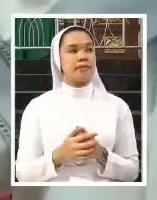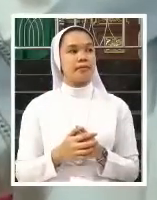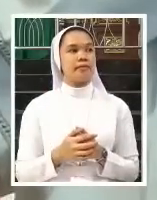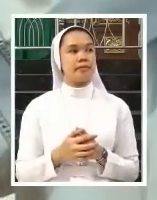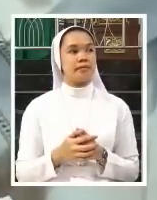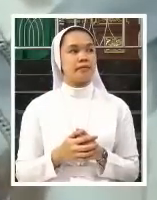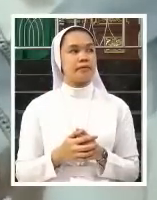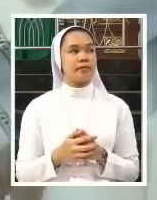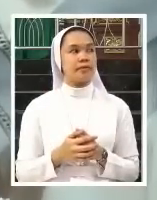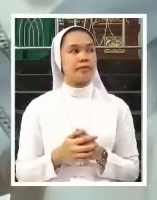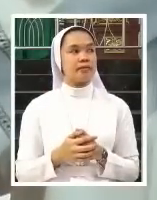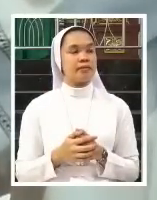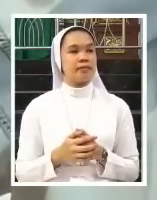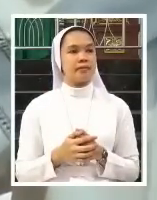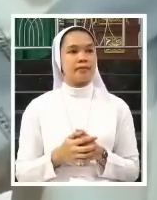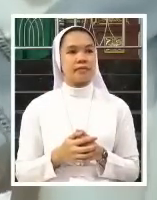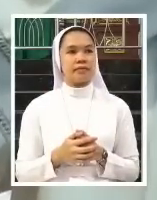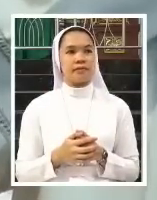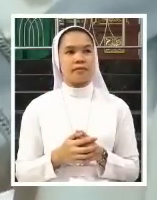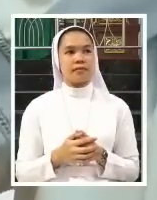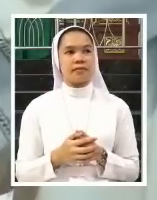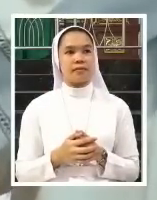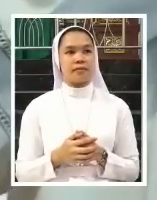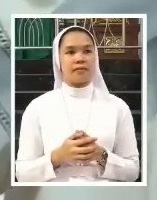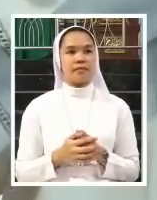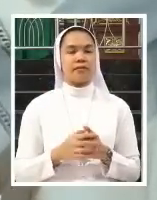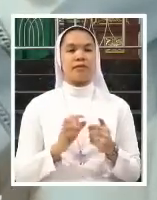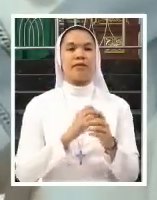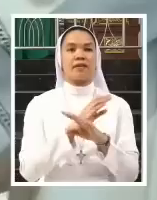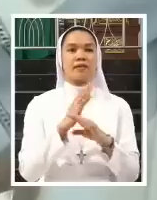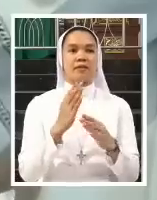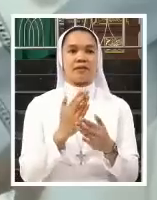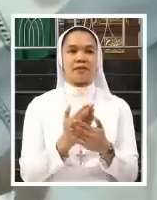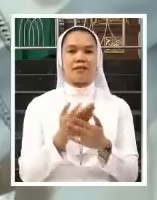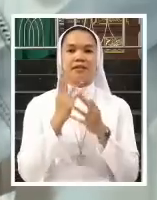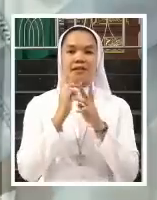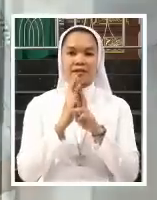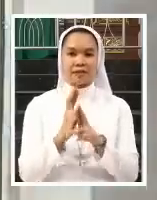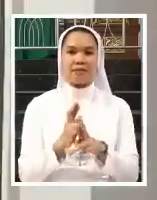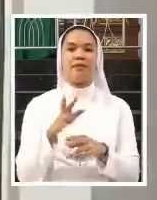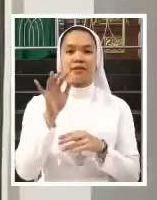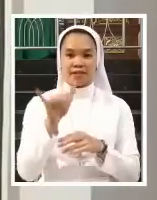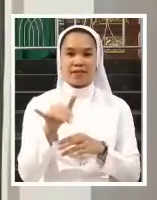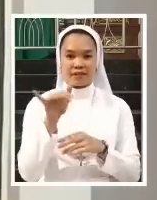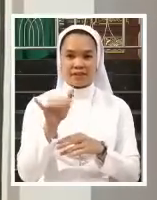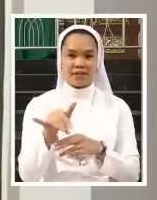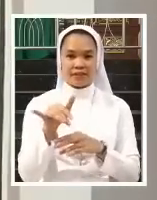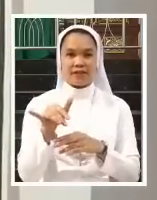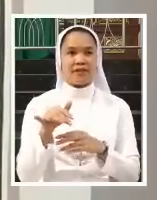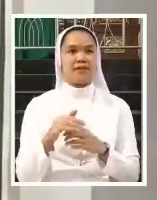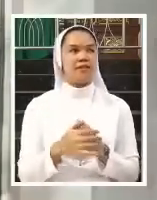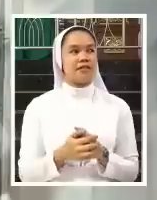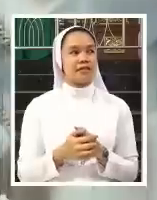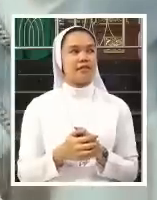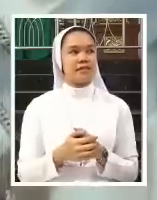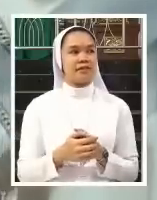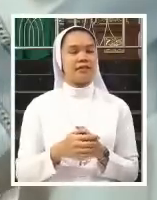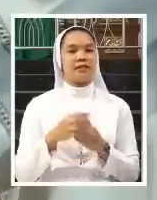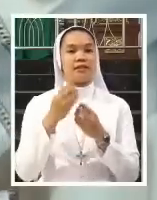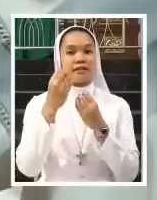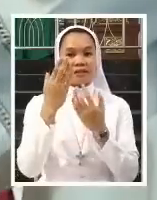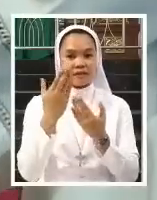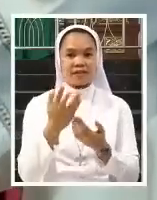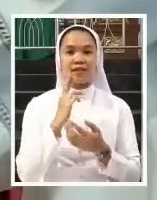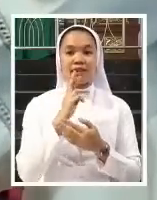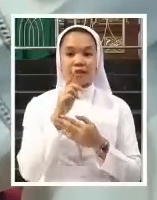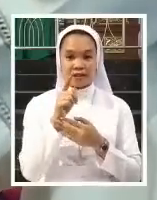Mas makusog ang simbag kampari. Ang gabos na ito, buot ko. Buot din dong